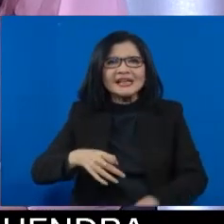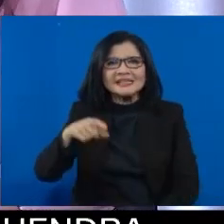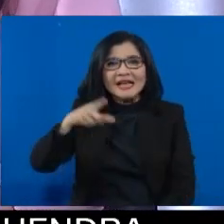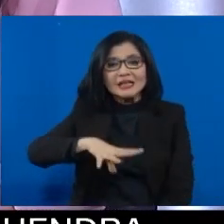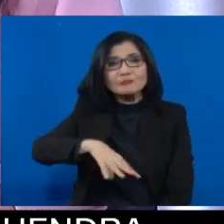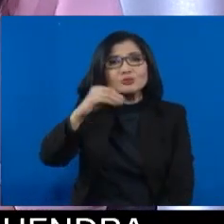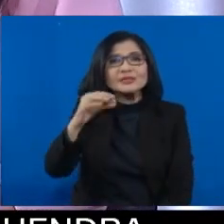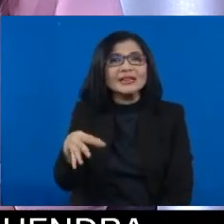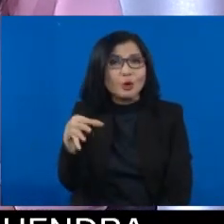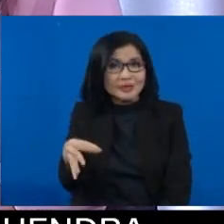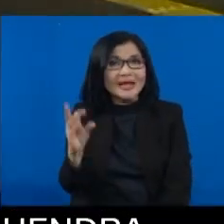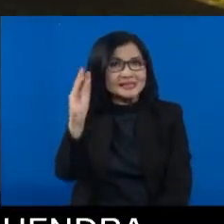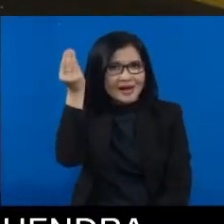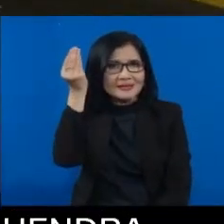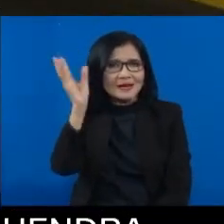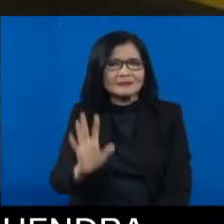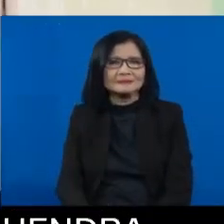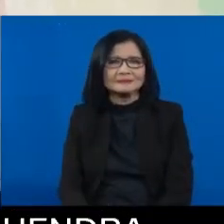pusat kota.